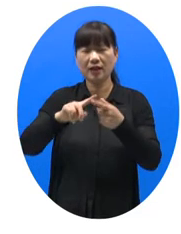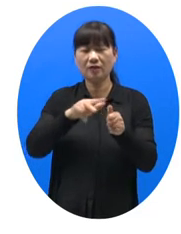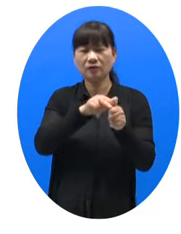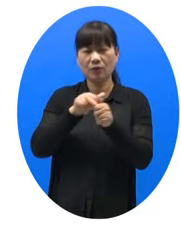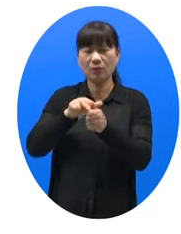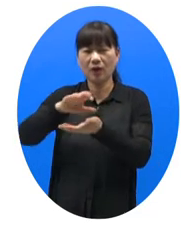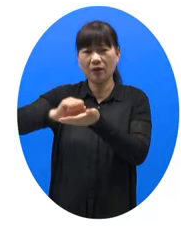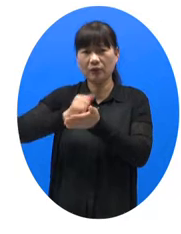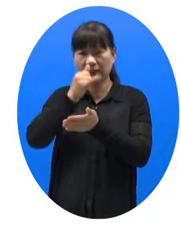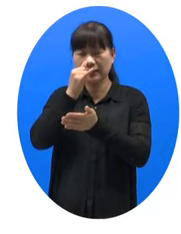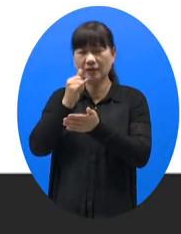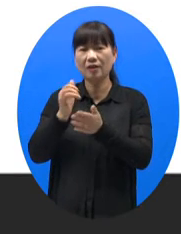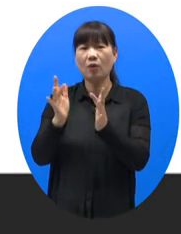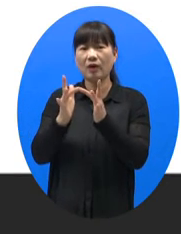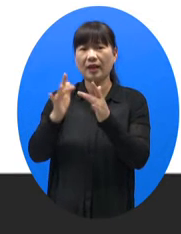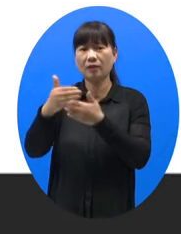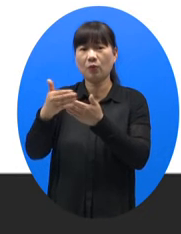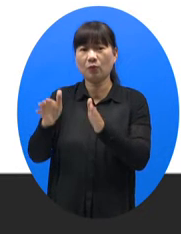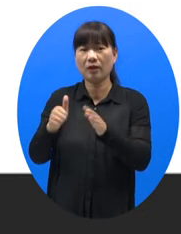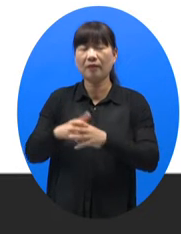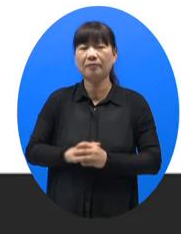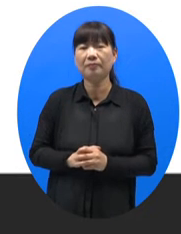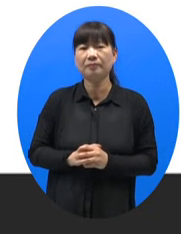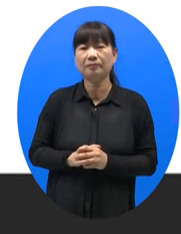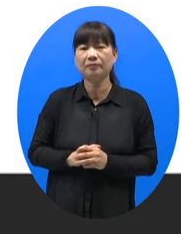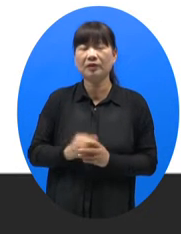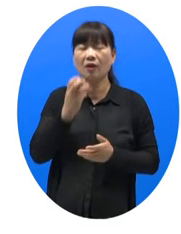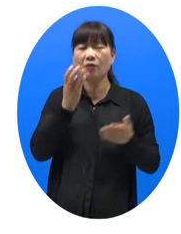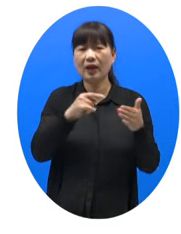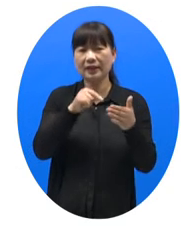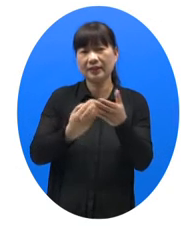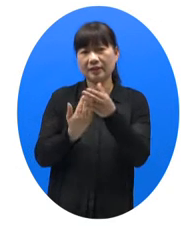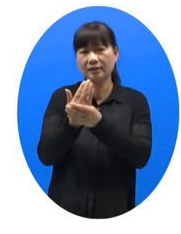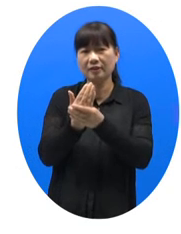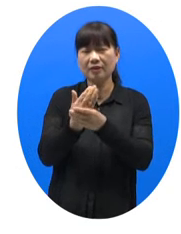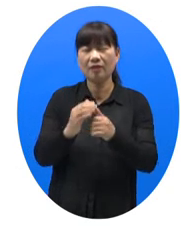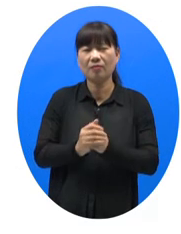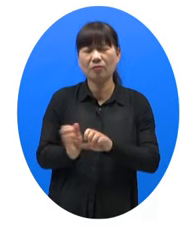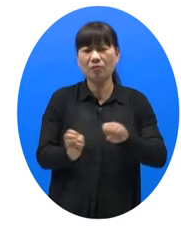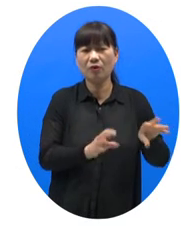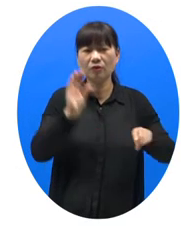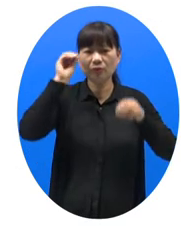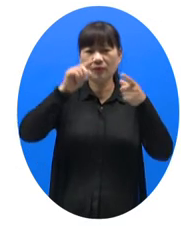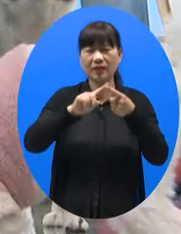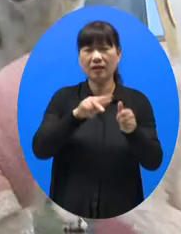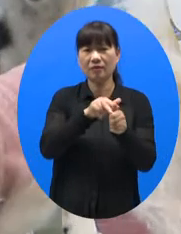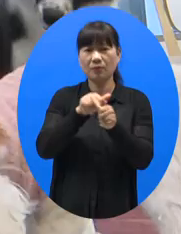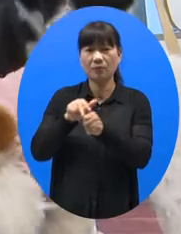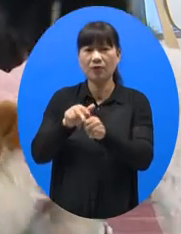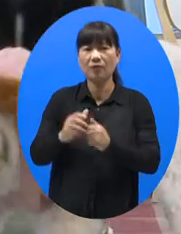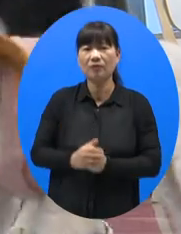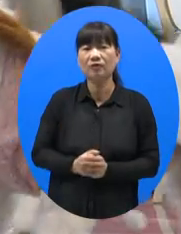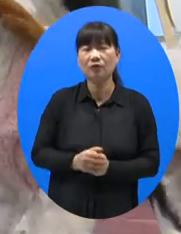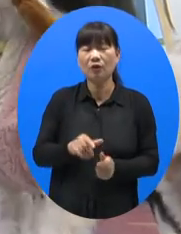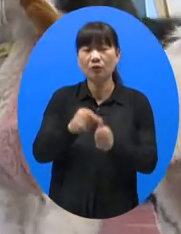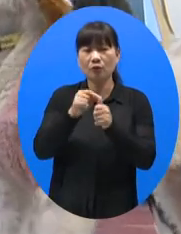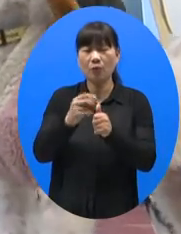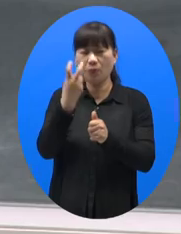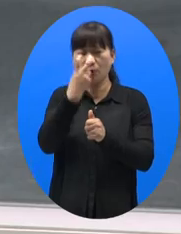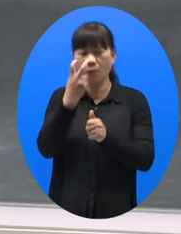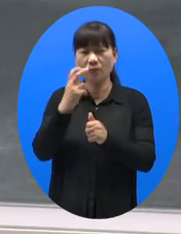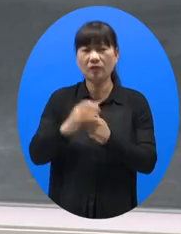온라인 공간입니다 플랫폼에서는 경기도 내에서 발생된 유기 동물에 대한 정보와 구조 보호 중인